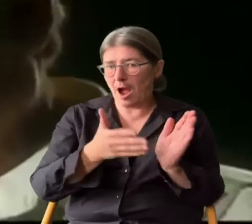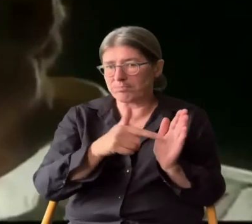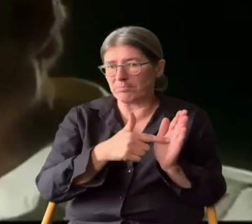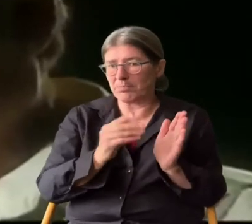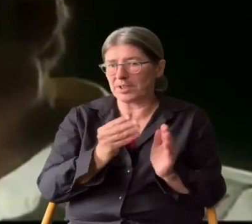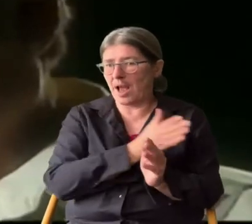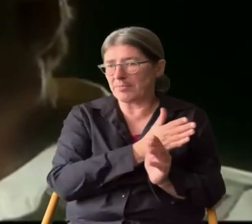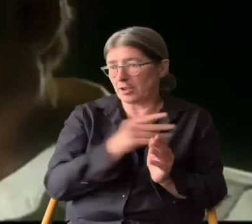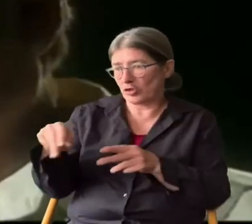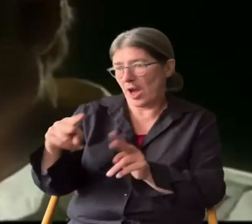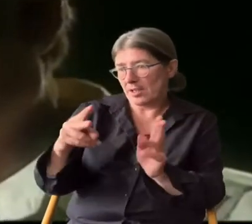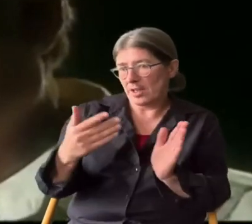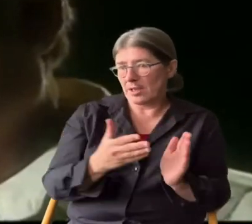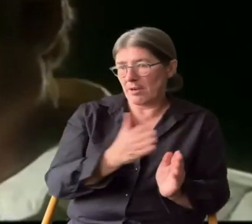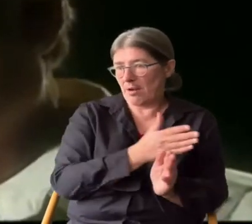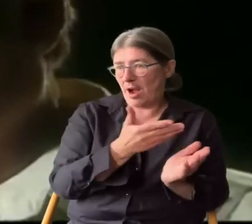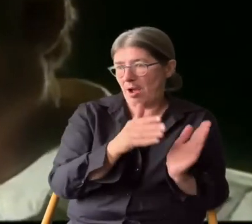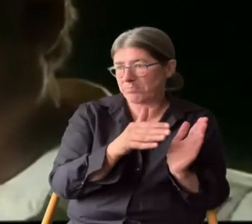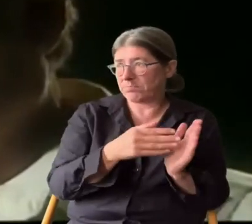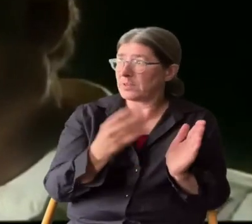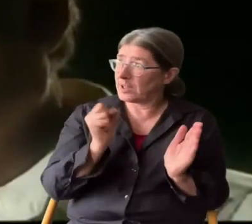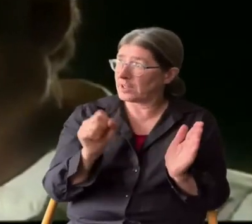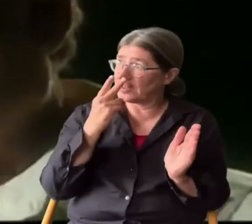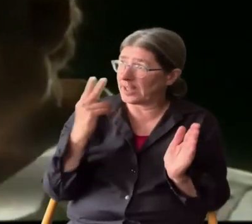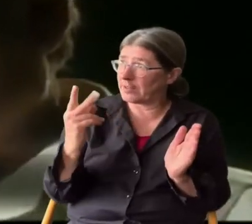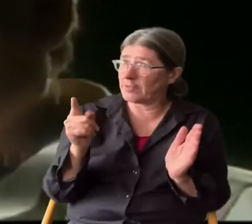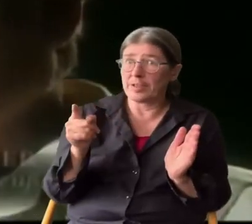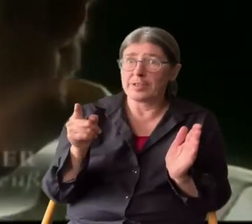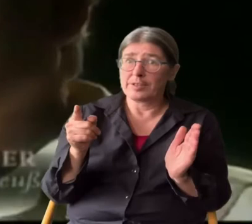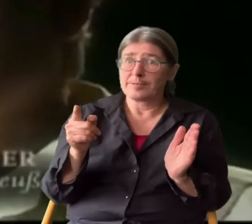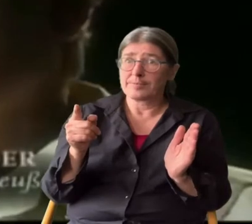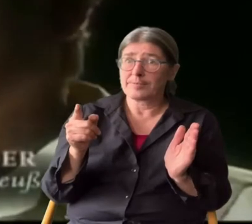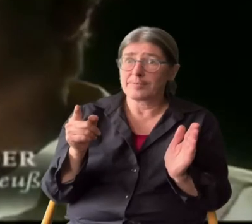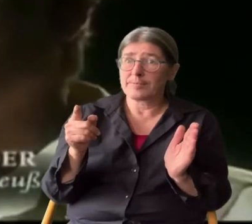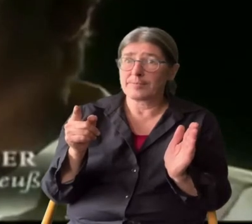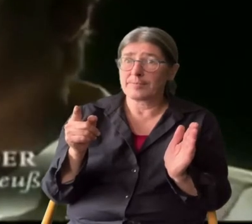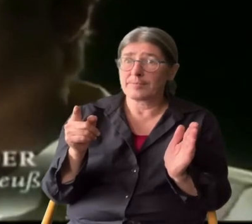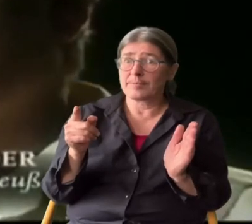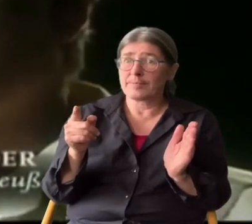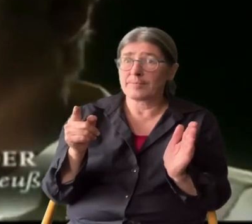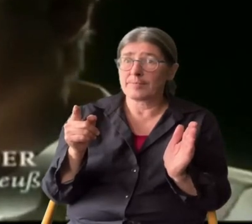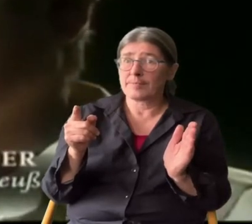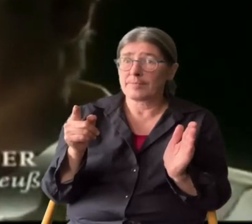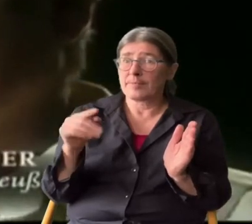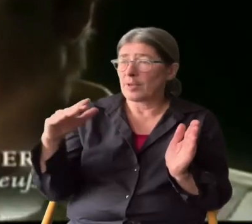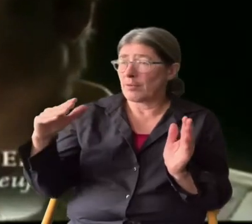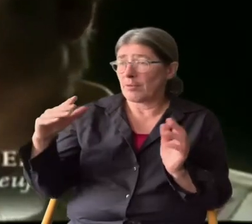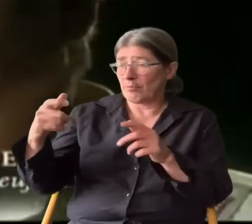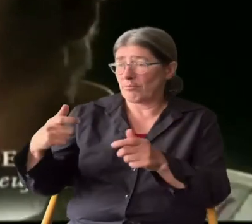ein bisschen abseits von der Straße und konnten ansehen, wie das da auf der Straße zu sich